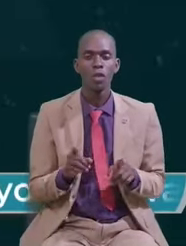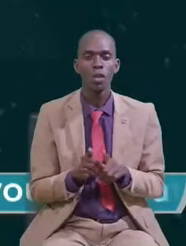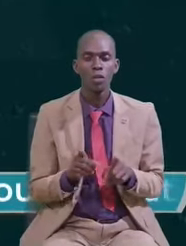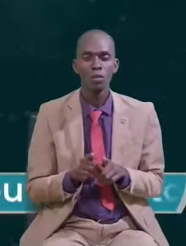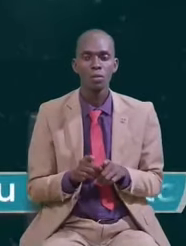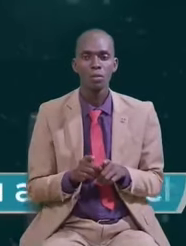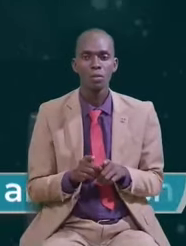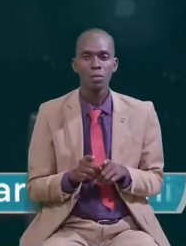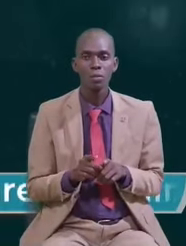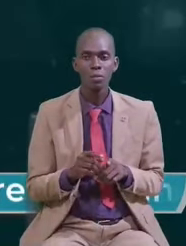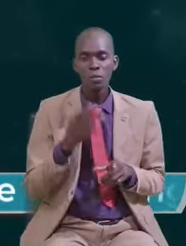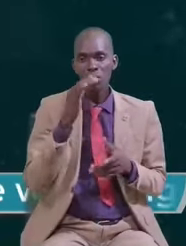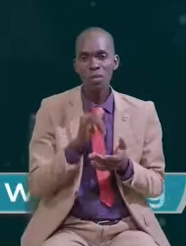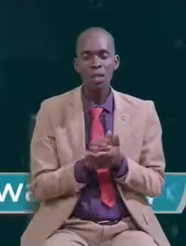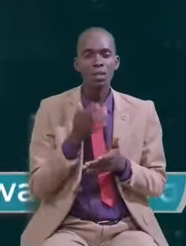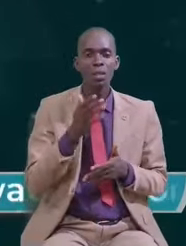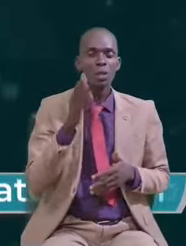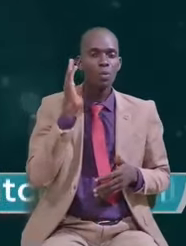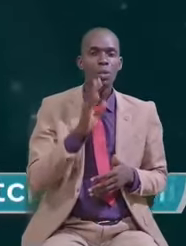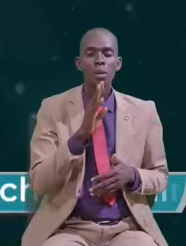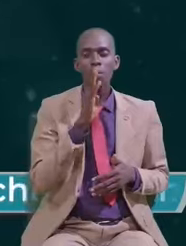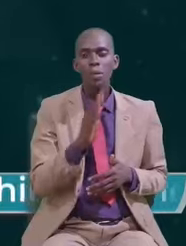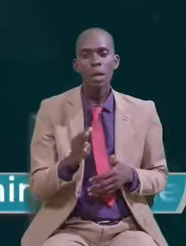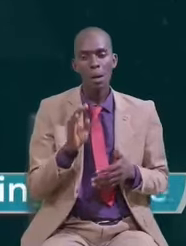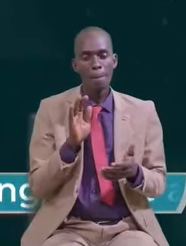Il y aura un banquet